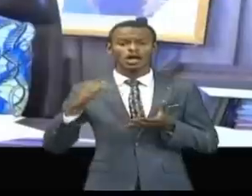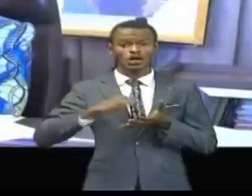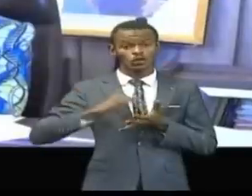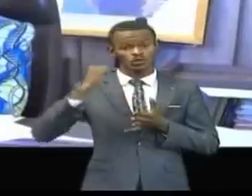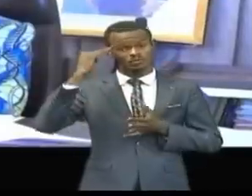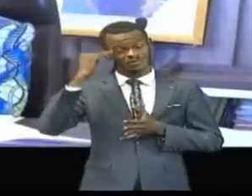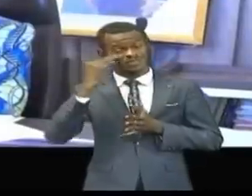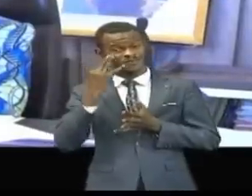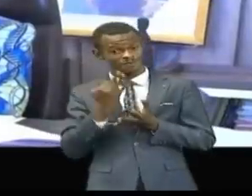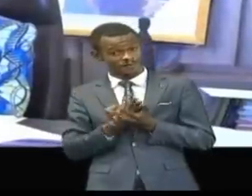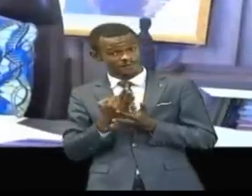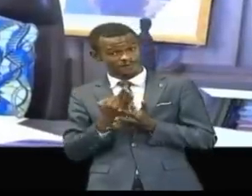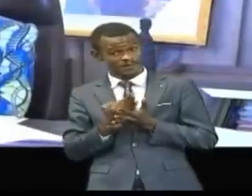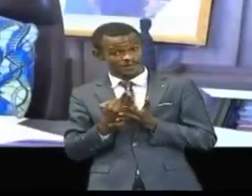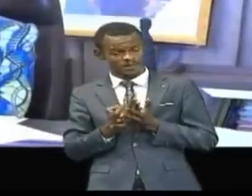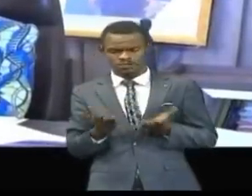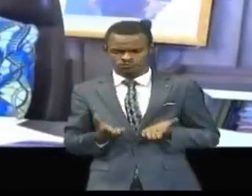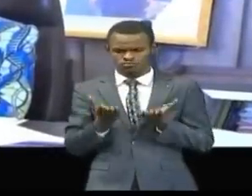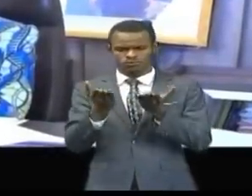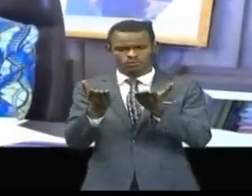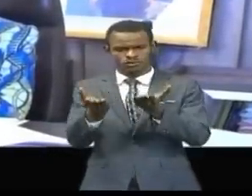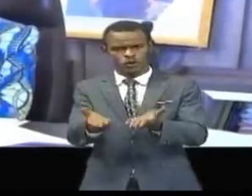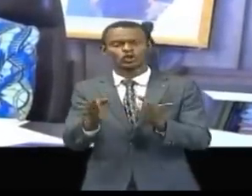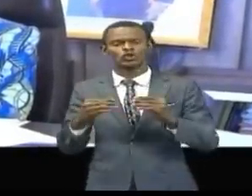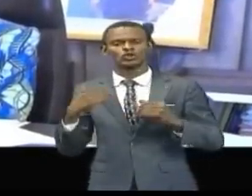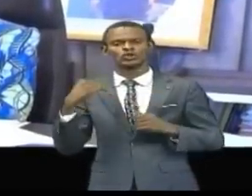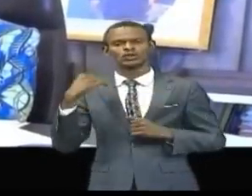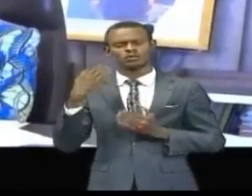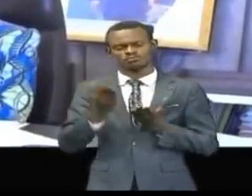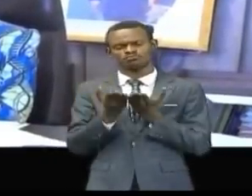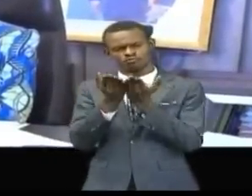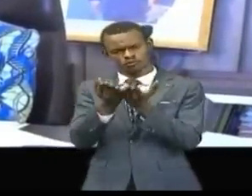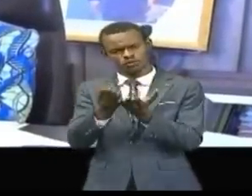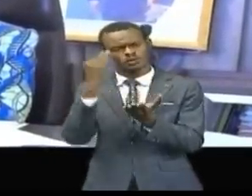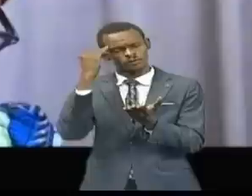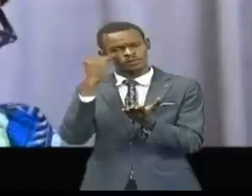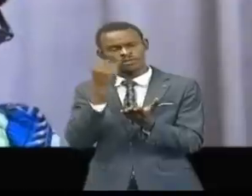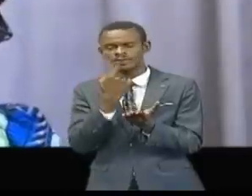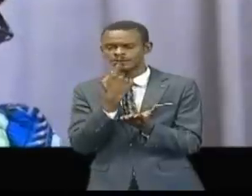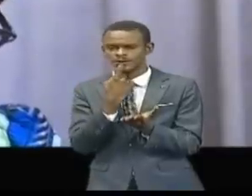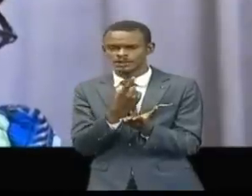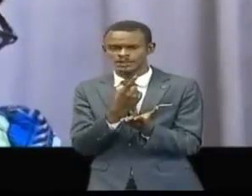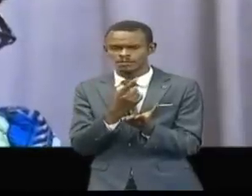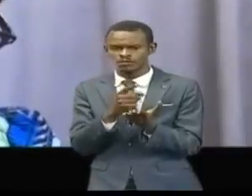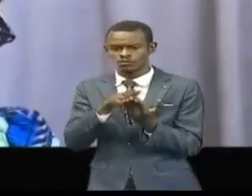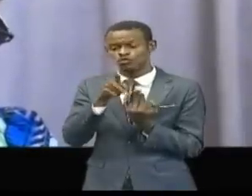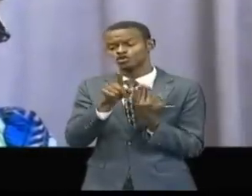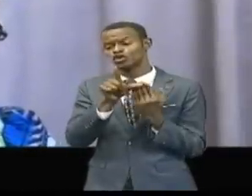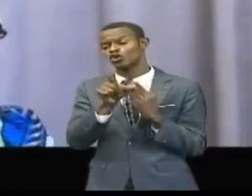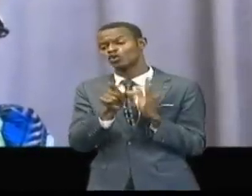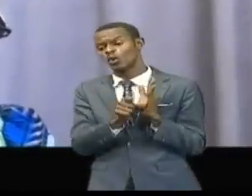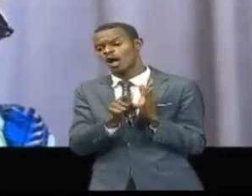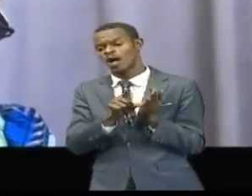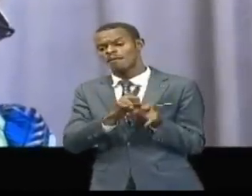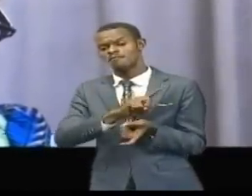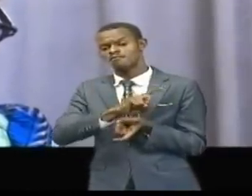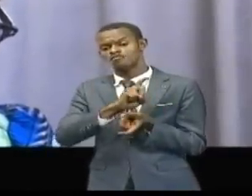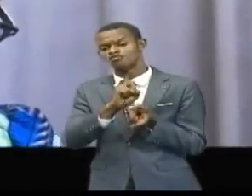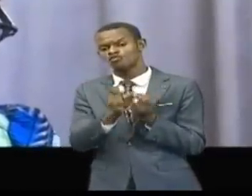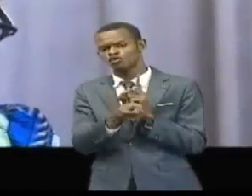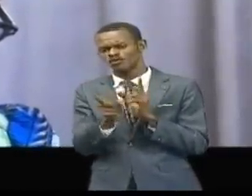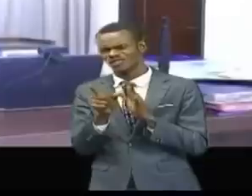a soumis au Conseil le projet de loi modifiant et complétant la loi numéro